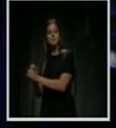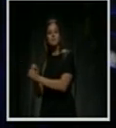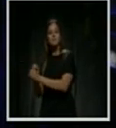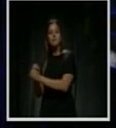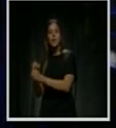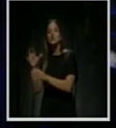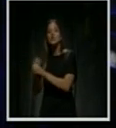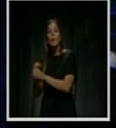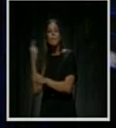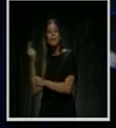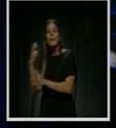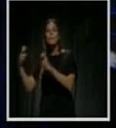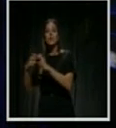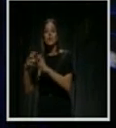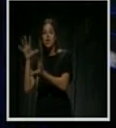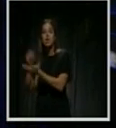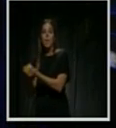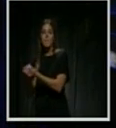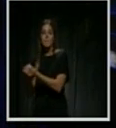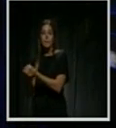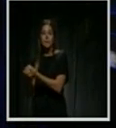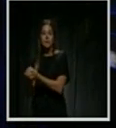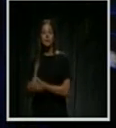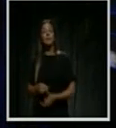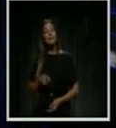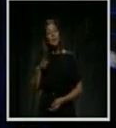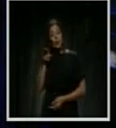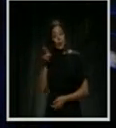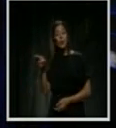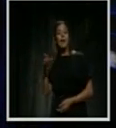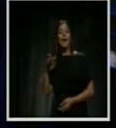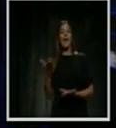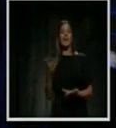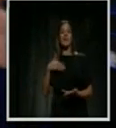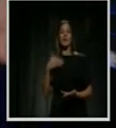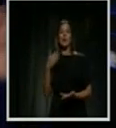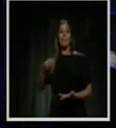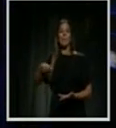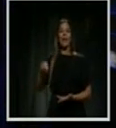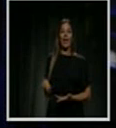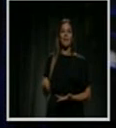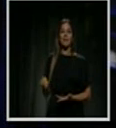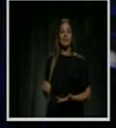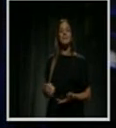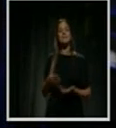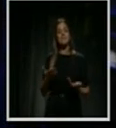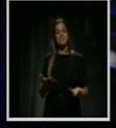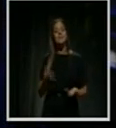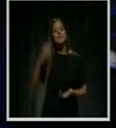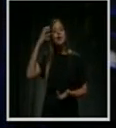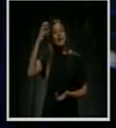il-barra nin ġewwa Brussell. Dak illi jridu l-Ewroparlamentari prospettivi tal-Partit Nazzjonalista. Dak illi tfisser